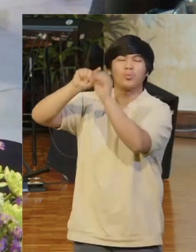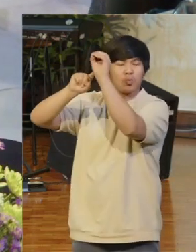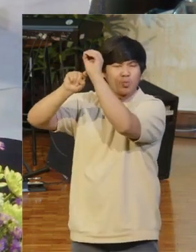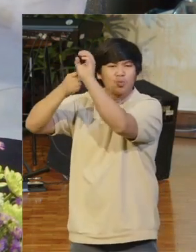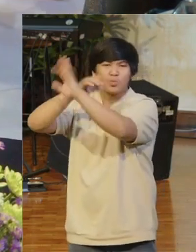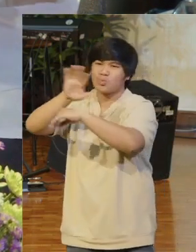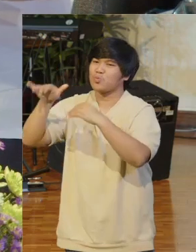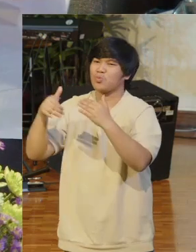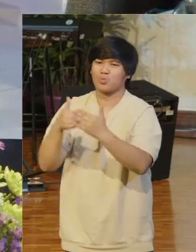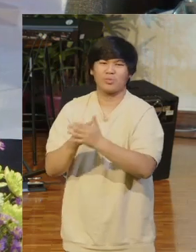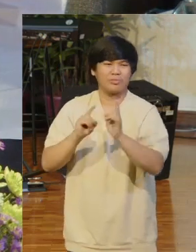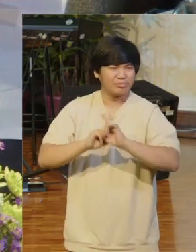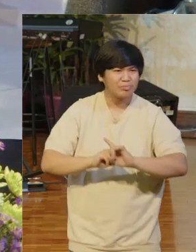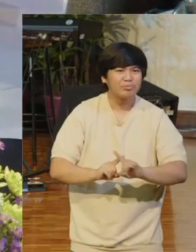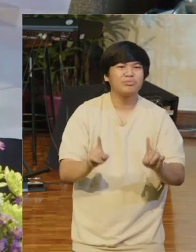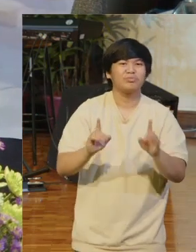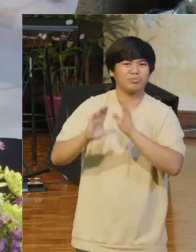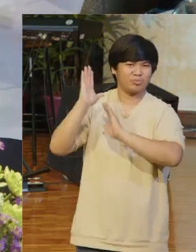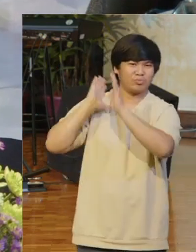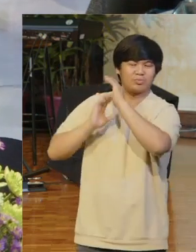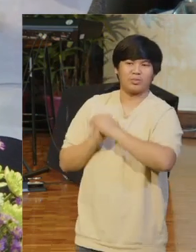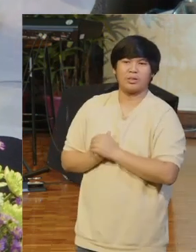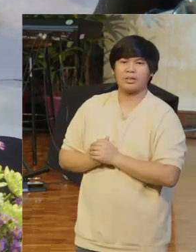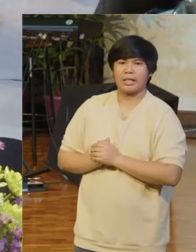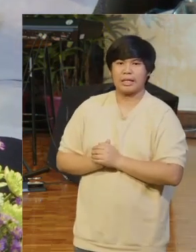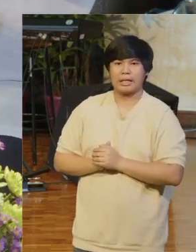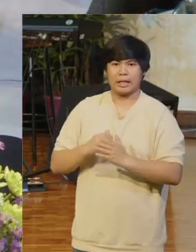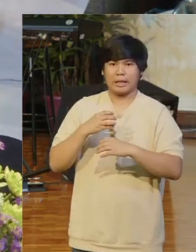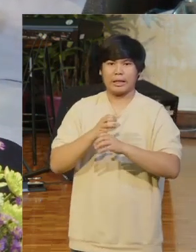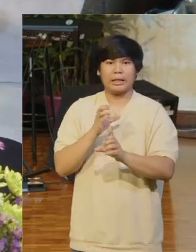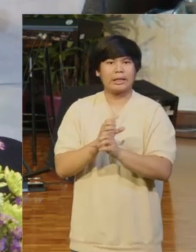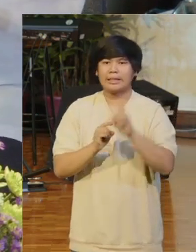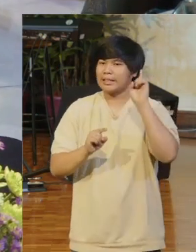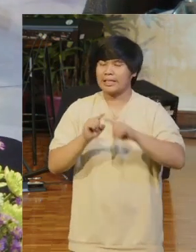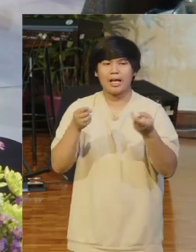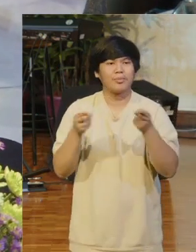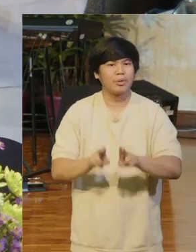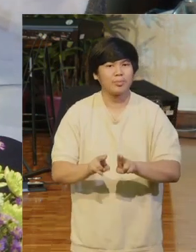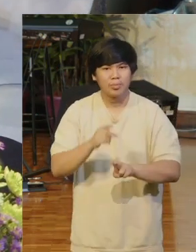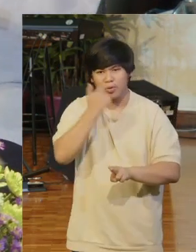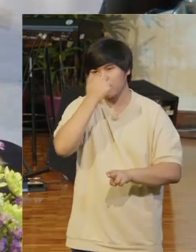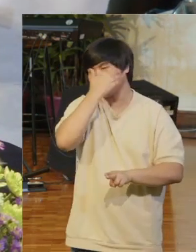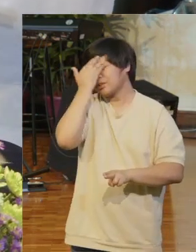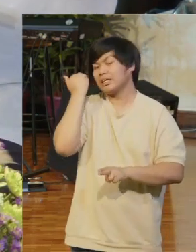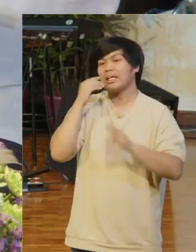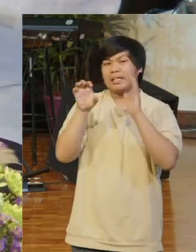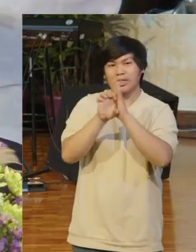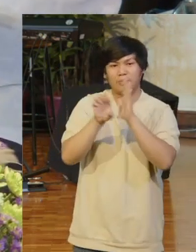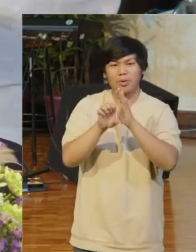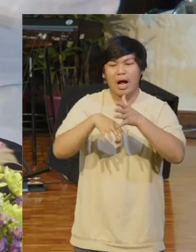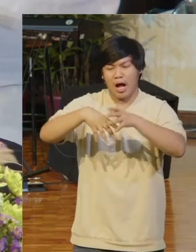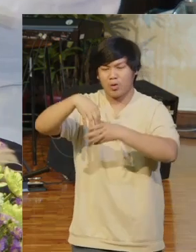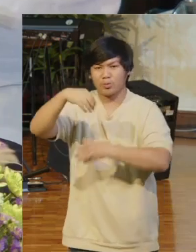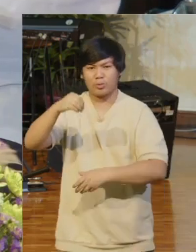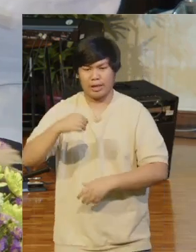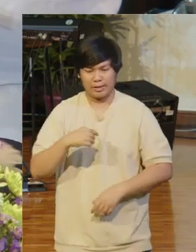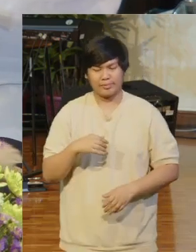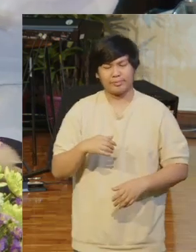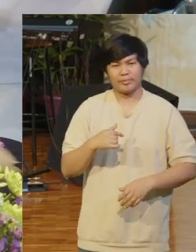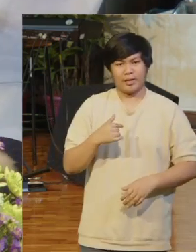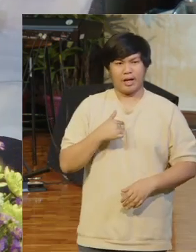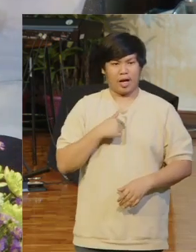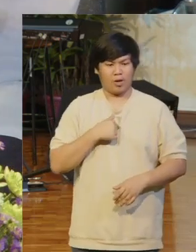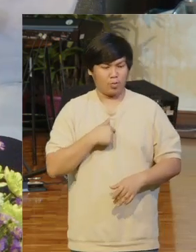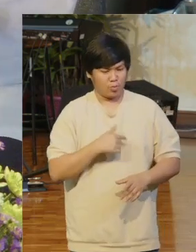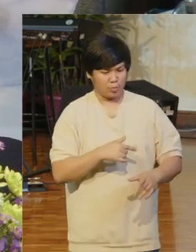self-originated. Magkaiba po yun. Ang self-creation po hindi pwede mangyari kasi kailangan kayo'y nasa labas ng sarili ninyo para